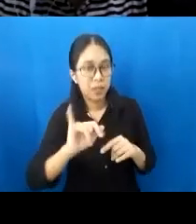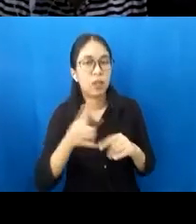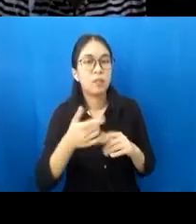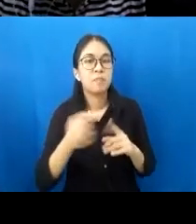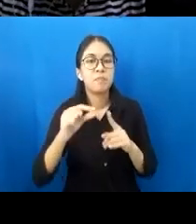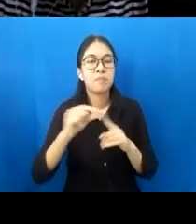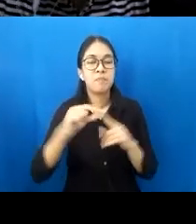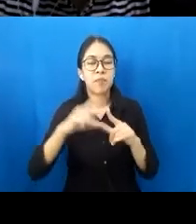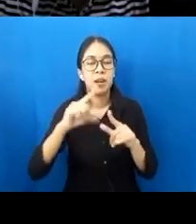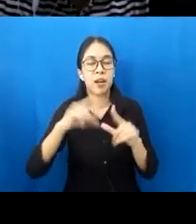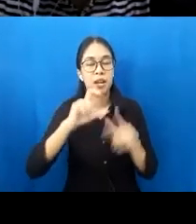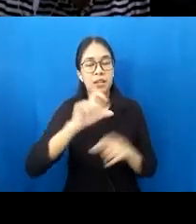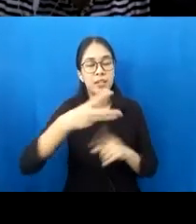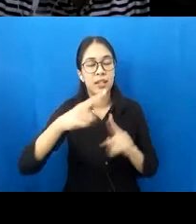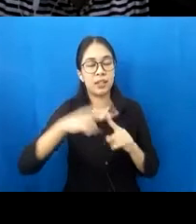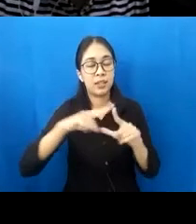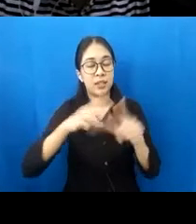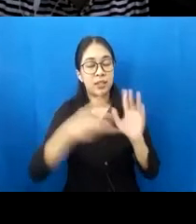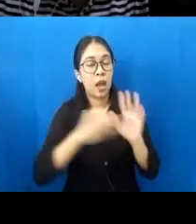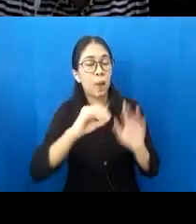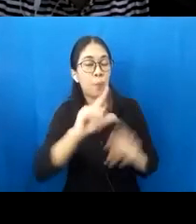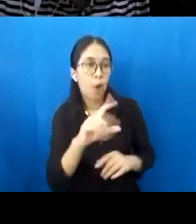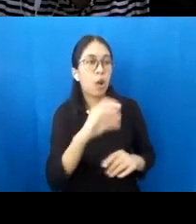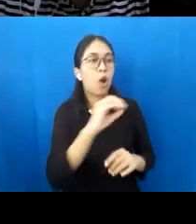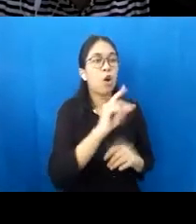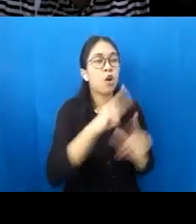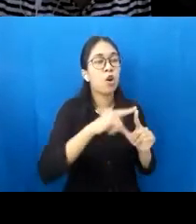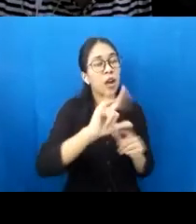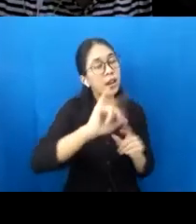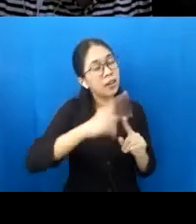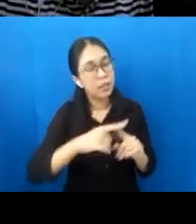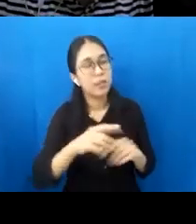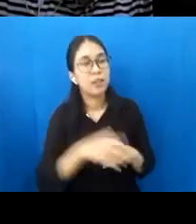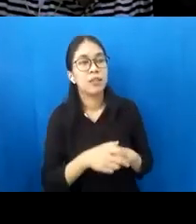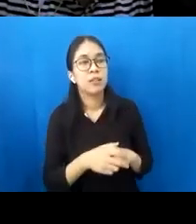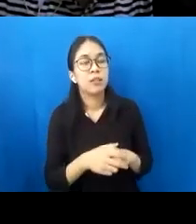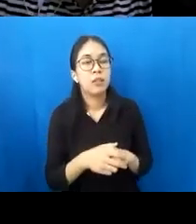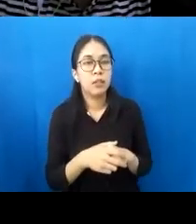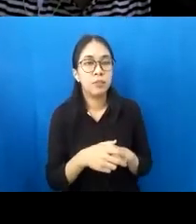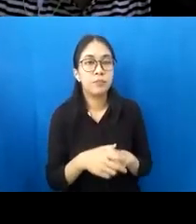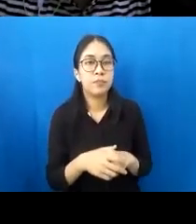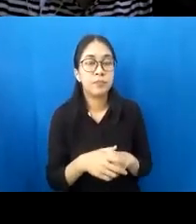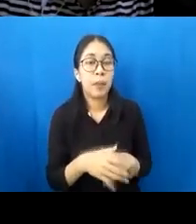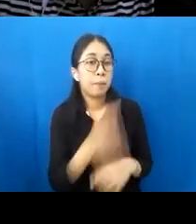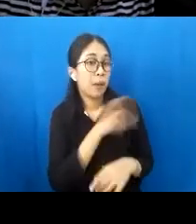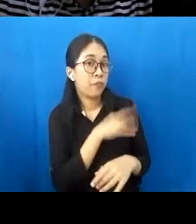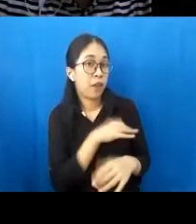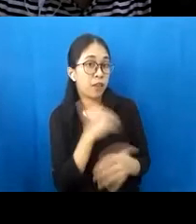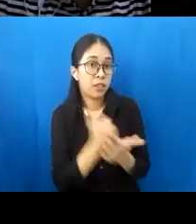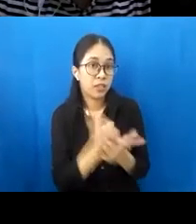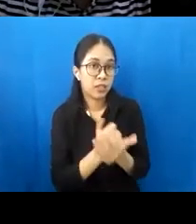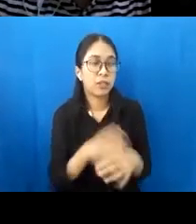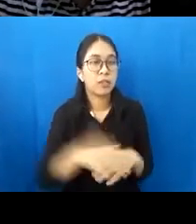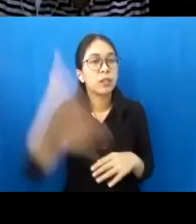bisa minum dan tidak ada tanda shock, diberikan edukasi dan kami rujuk segera. Nah, manfaat nyata untuk kepala puskesmas, perencanaan